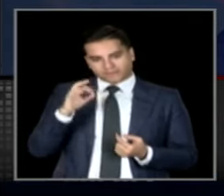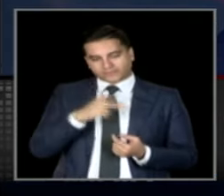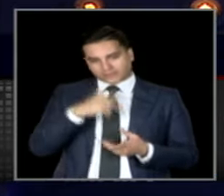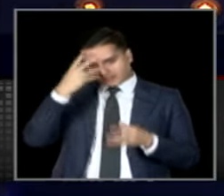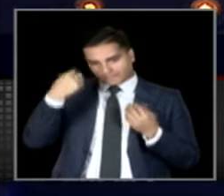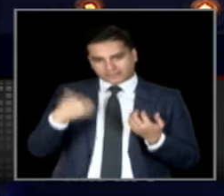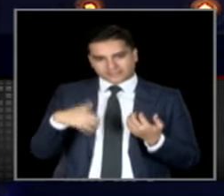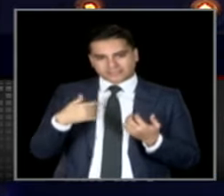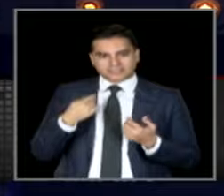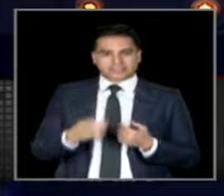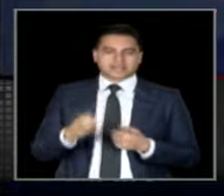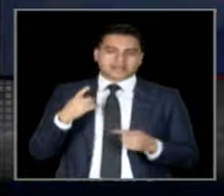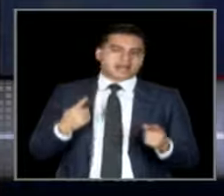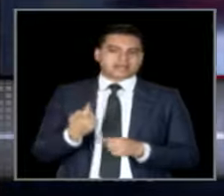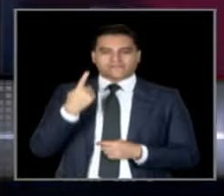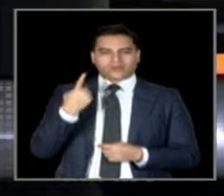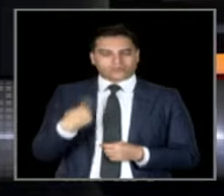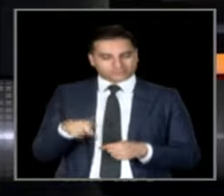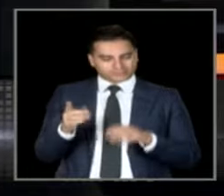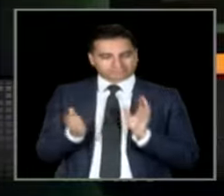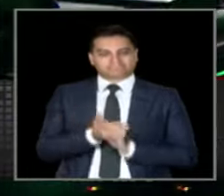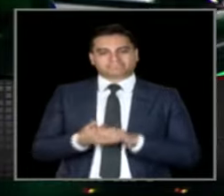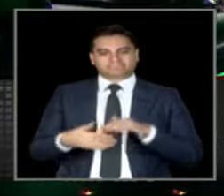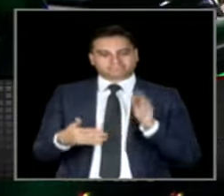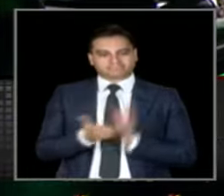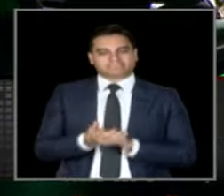المكسيك. المكسيك الهدف الأول.